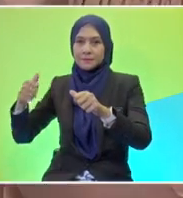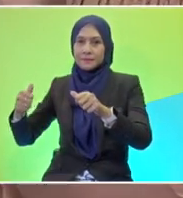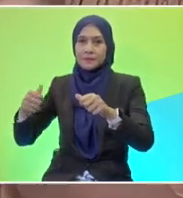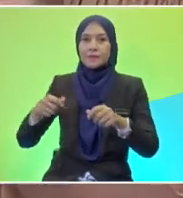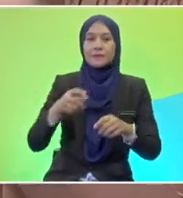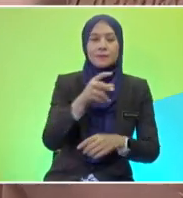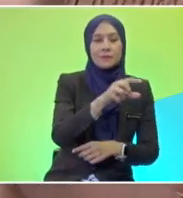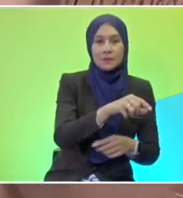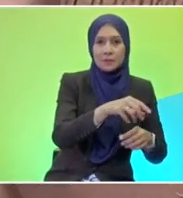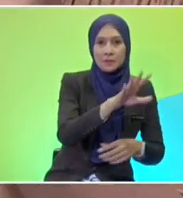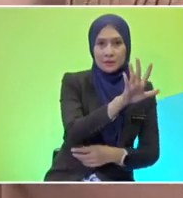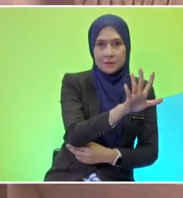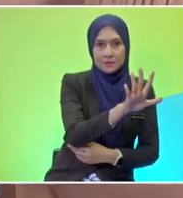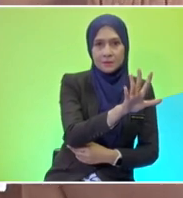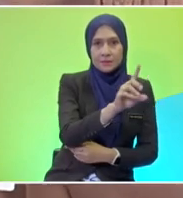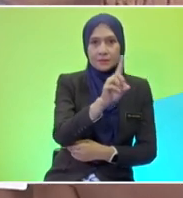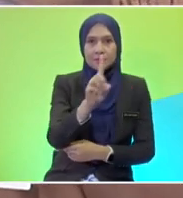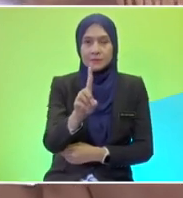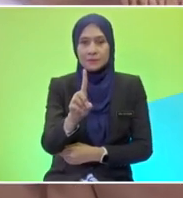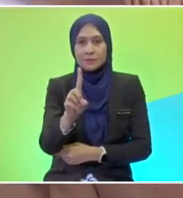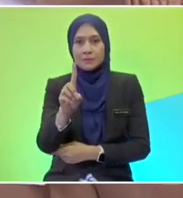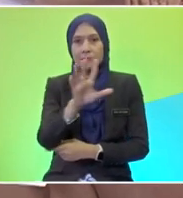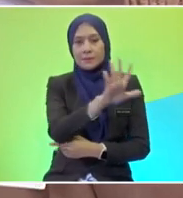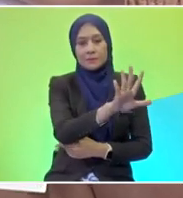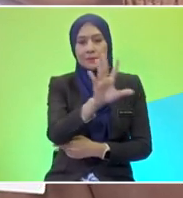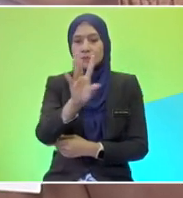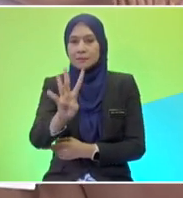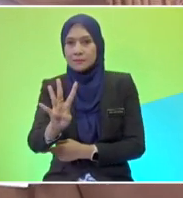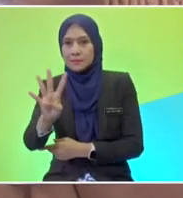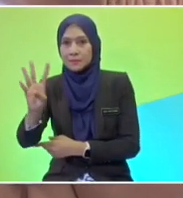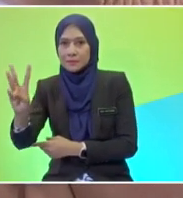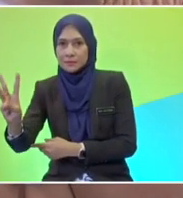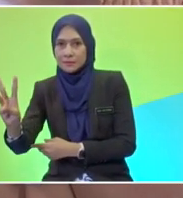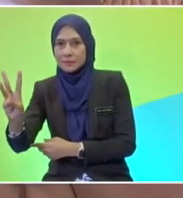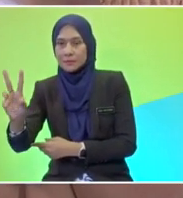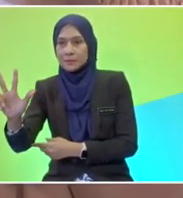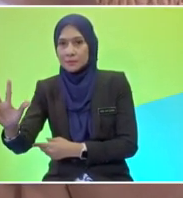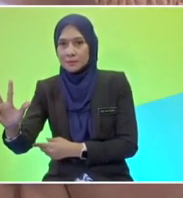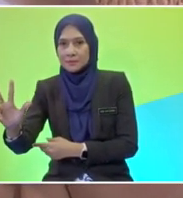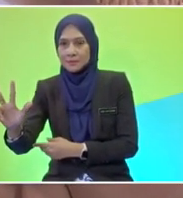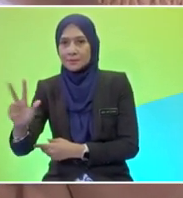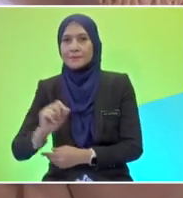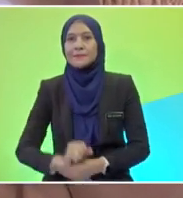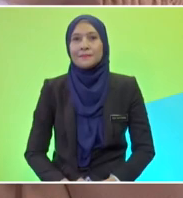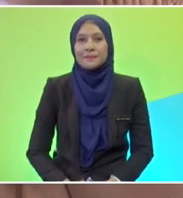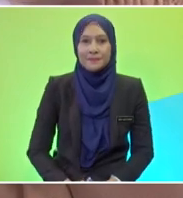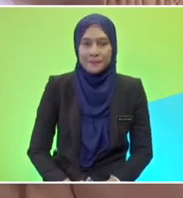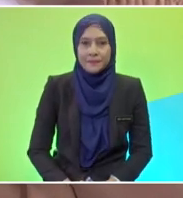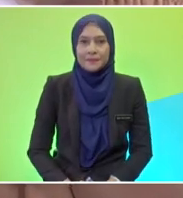1, 2. Inilah jawapannya. Jawapannya 3. Dapat tak